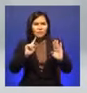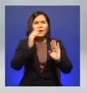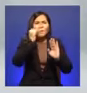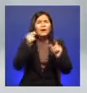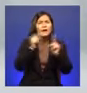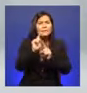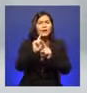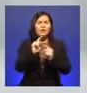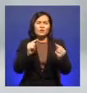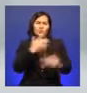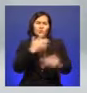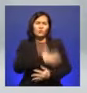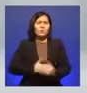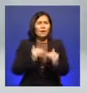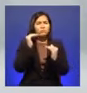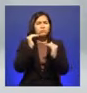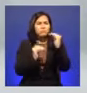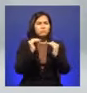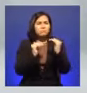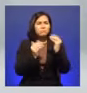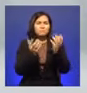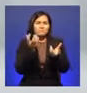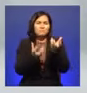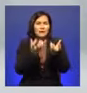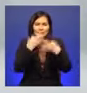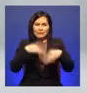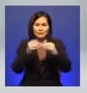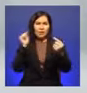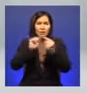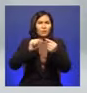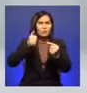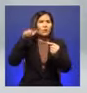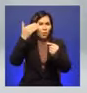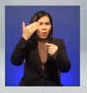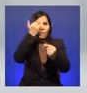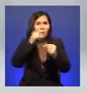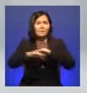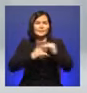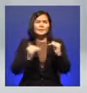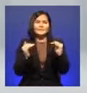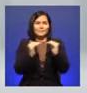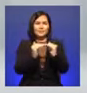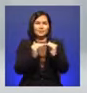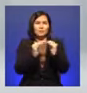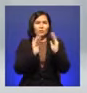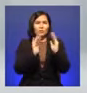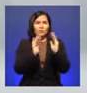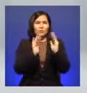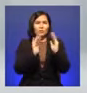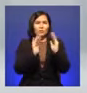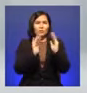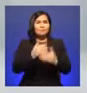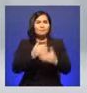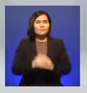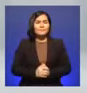ถึงการเข้าถึงระบบหลักประกันทางสุขภาพก่อนนะคะเพราะว่าเป็นสิทธิขั้นพื้นฐานที่ทุกคนพึงจะได้รับเพราะฉะนั้